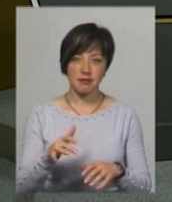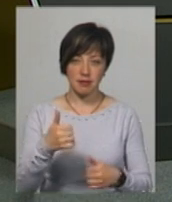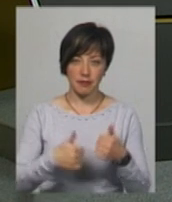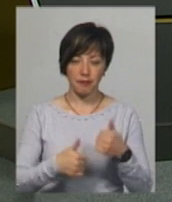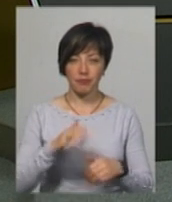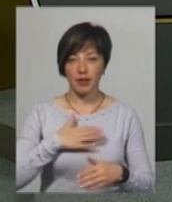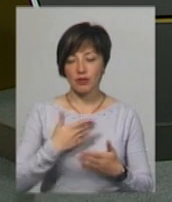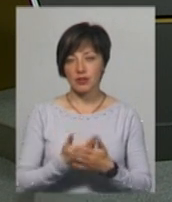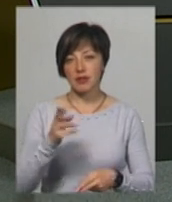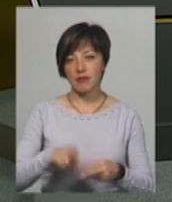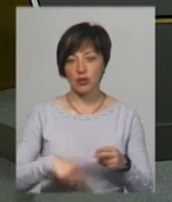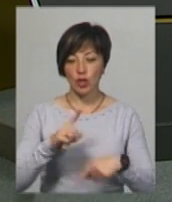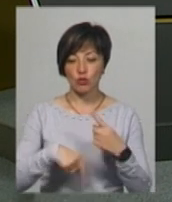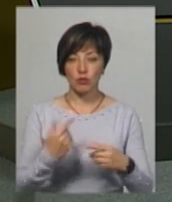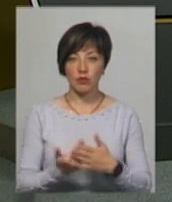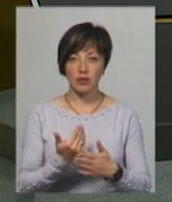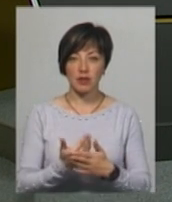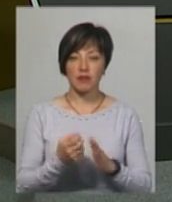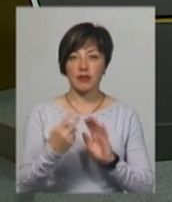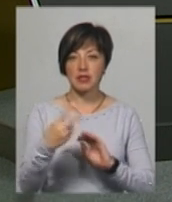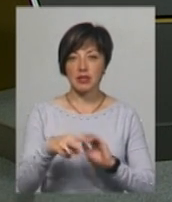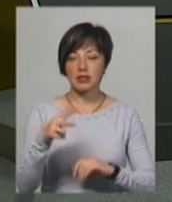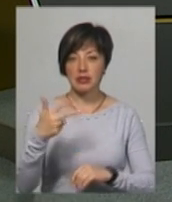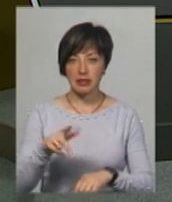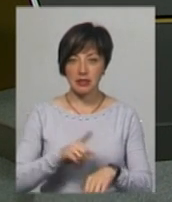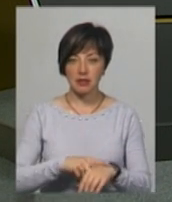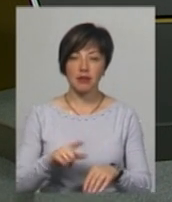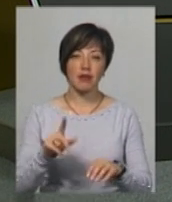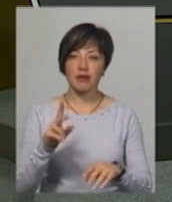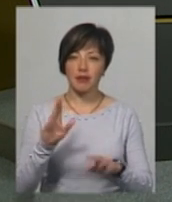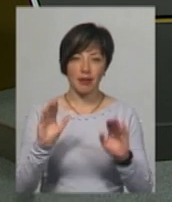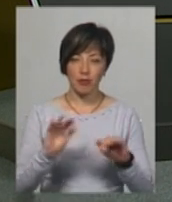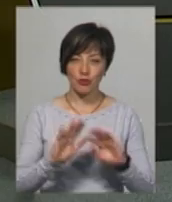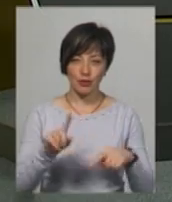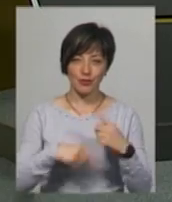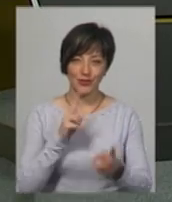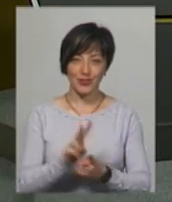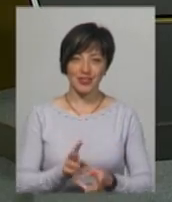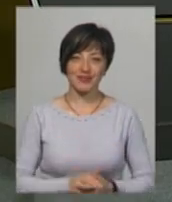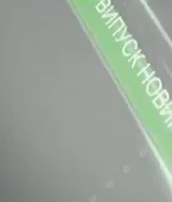Наш випуск завершено. Наступний вийде в ефір о 20:30, тож я з вами не прощаюся.